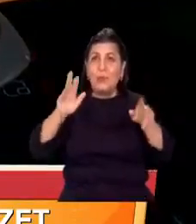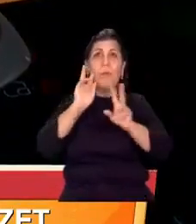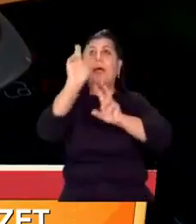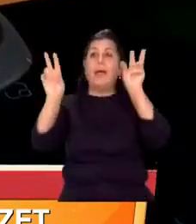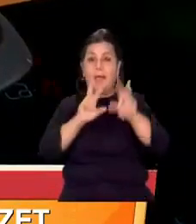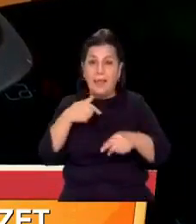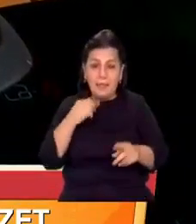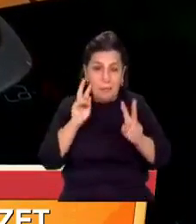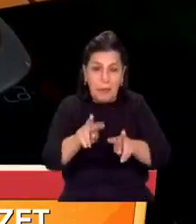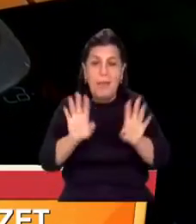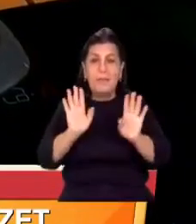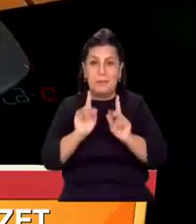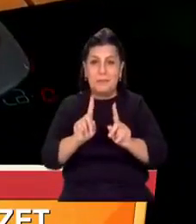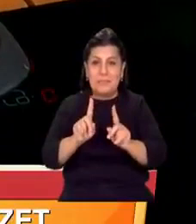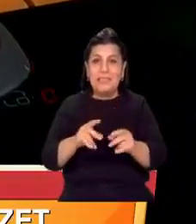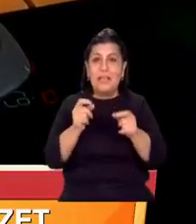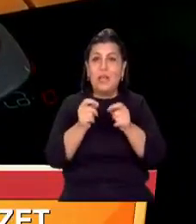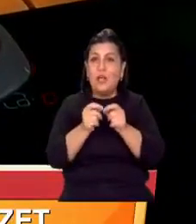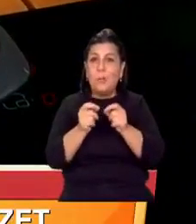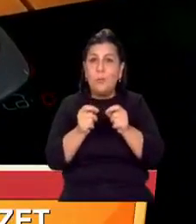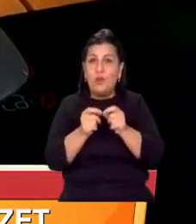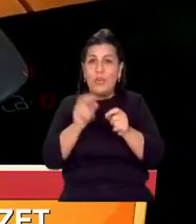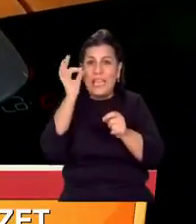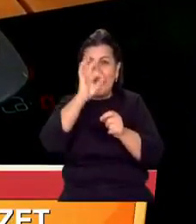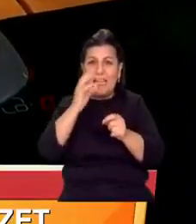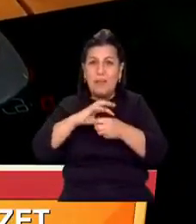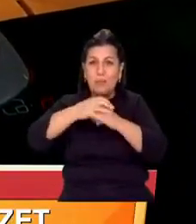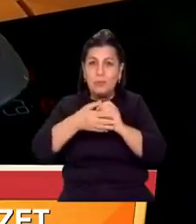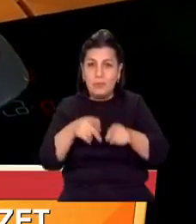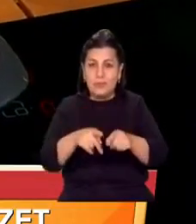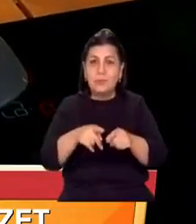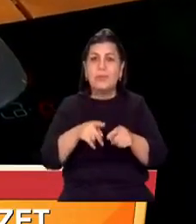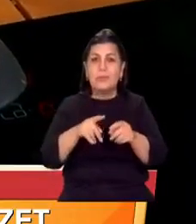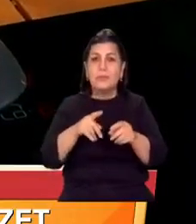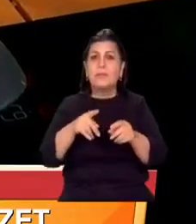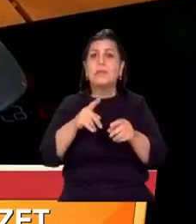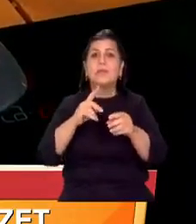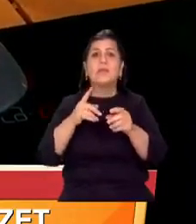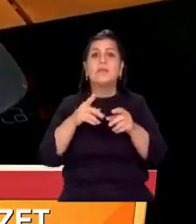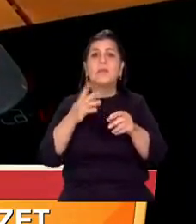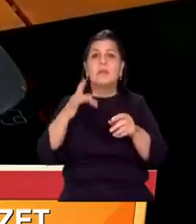güvercinlerimiz bakmaktan şimdi bu rollerle bandı vardı bir yemek oldu